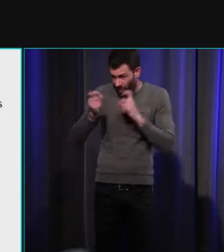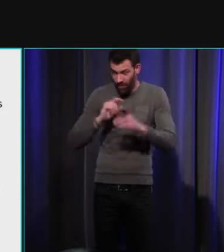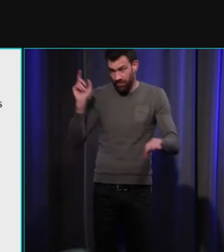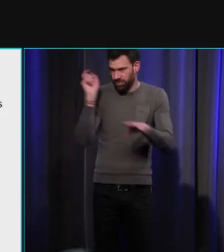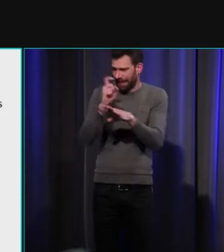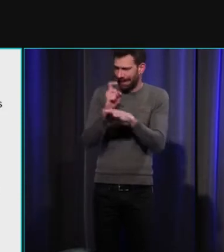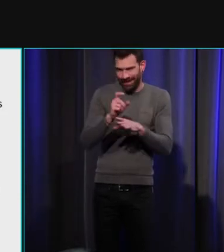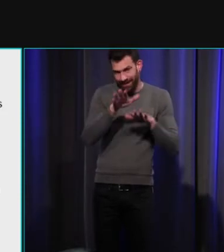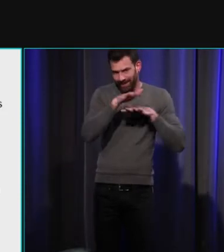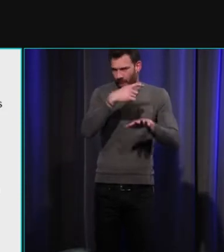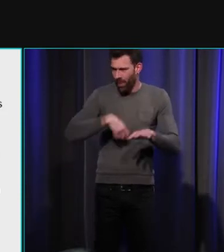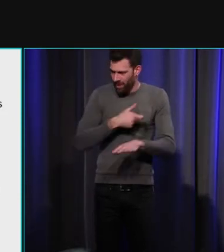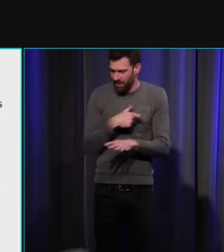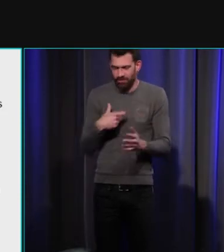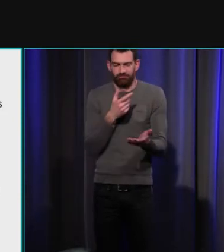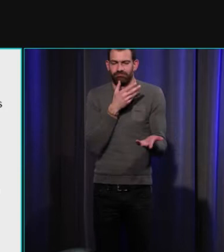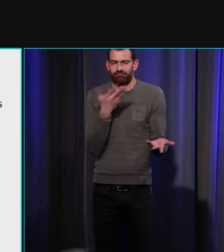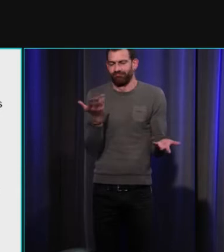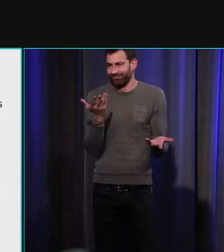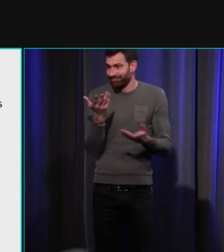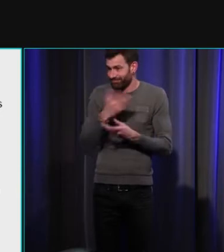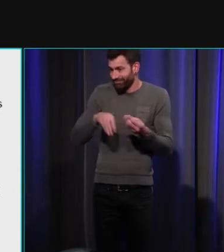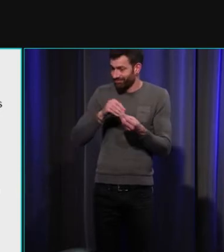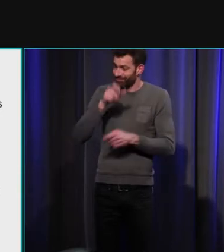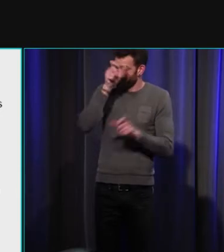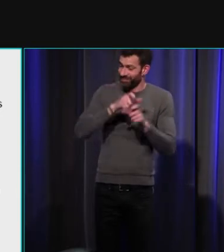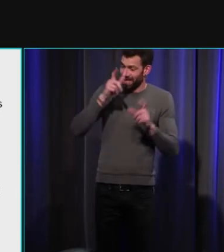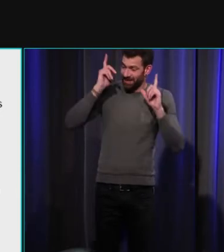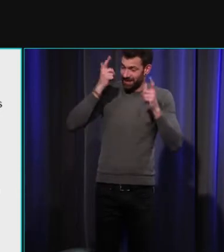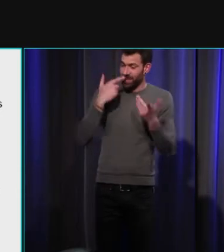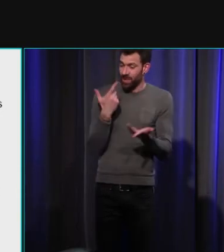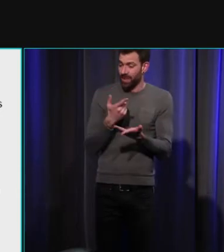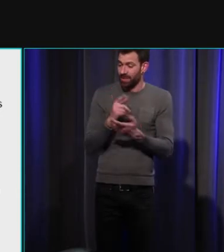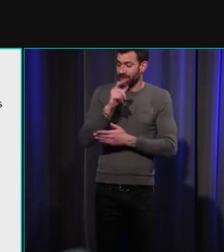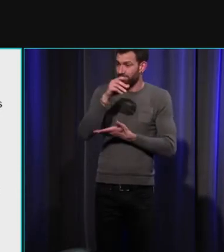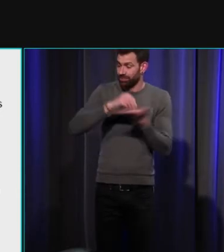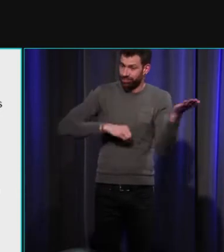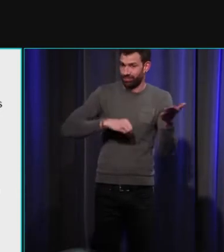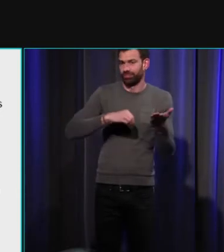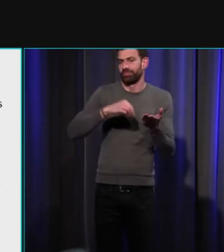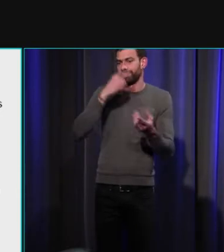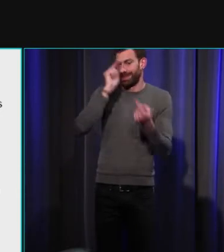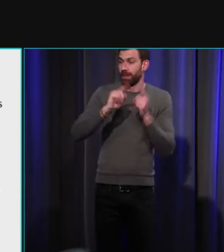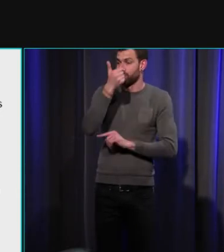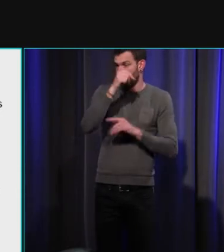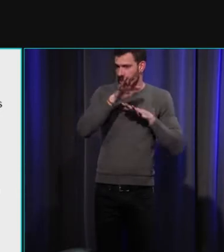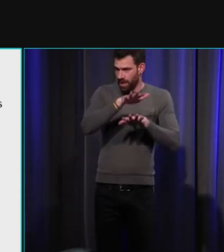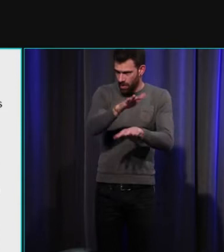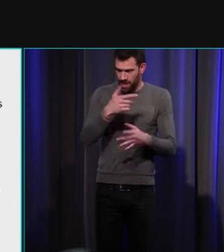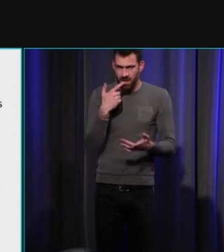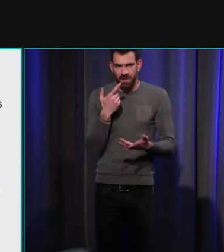cette violence et surtout cette seychal one qui écrit sur la première croisade à aix-la-chapelle a beaucoup critiqué